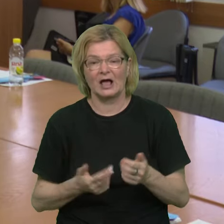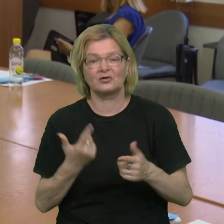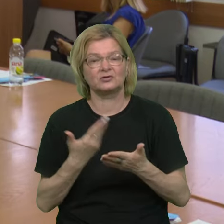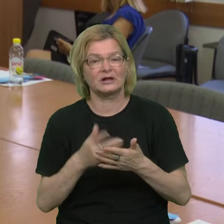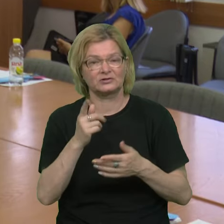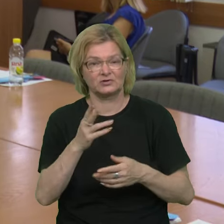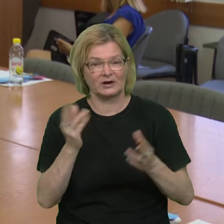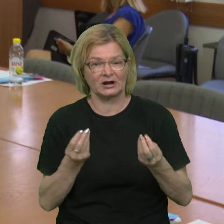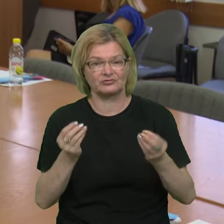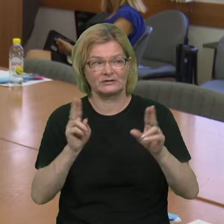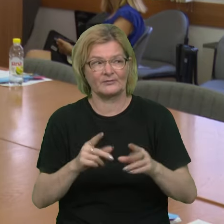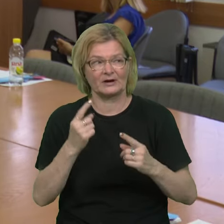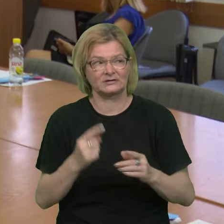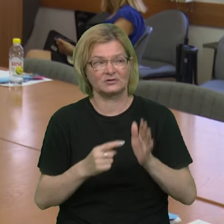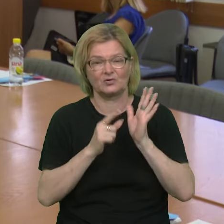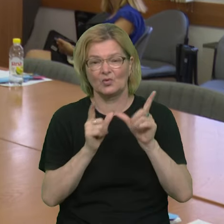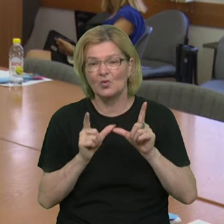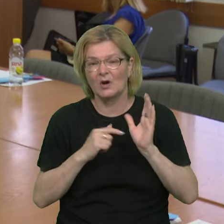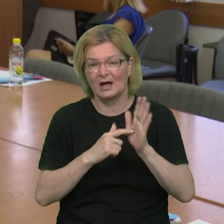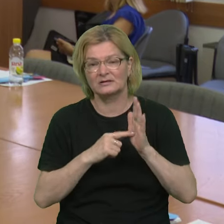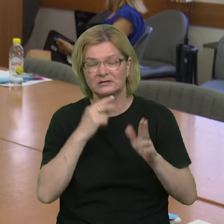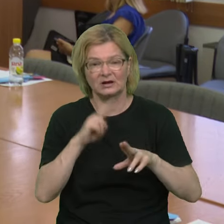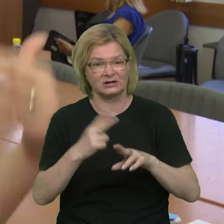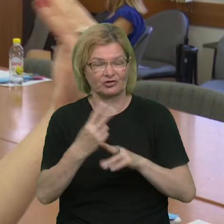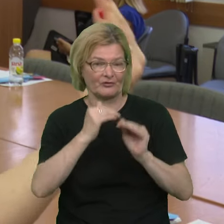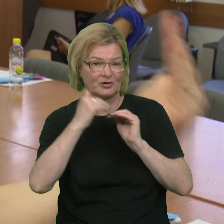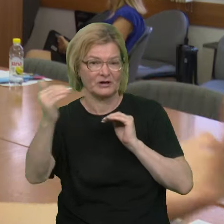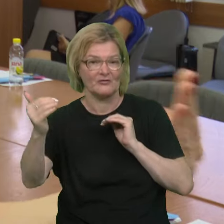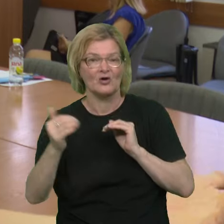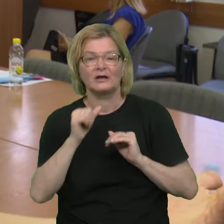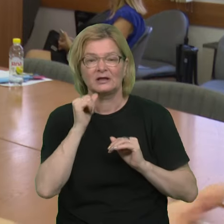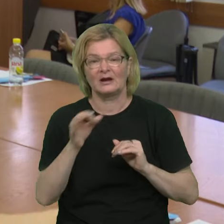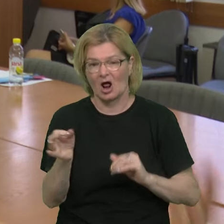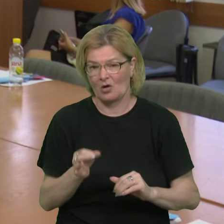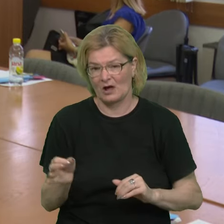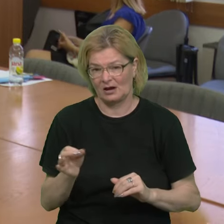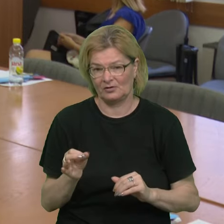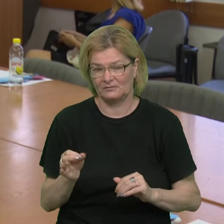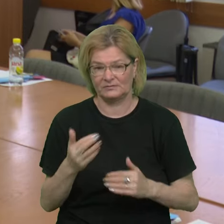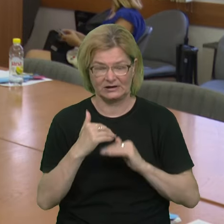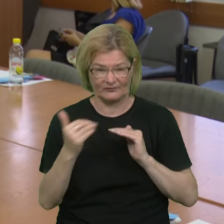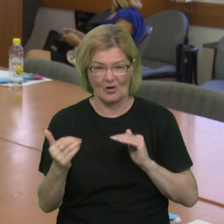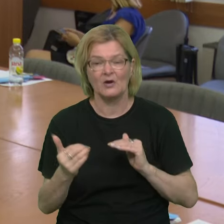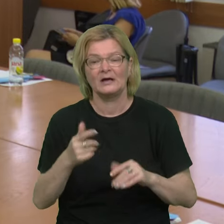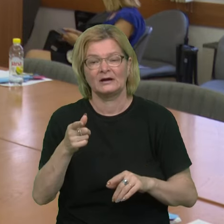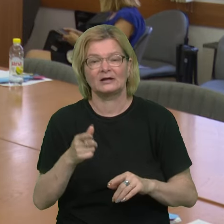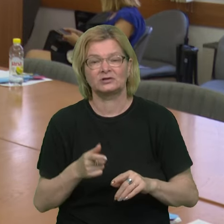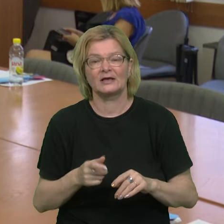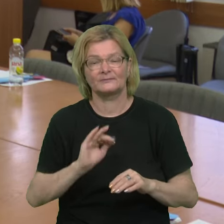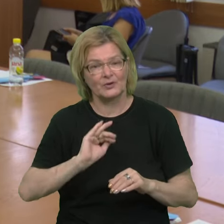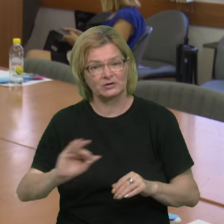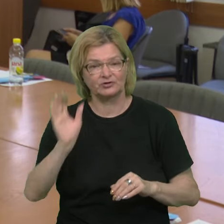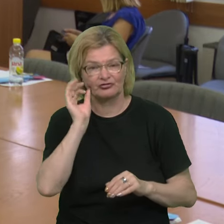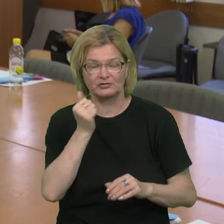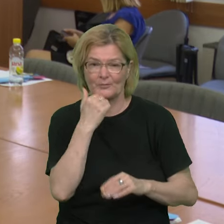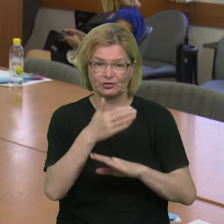struktura. Tako da je to ono što zapravo nastojimo ukazati i na državnom nivou i na lokalnom nivou, na